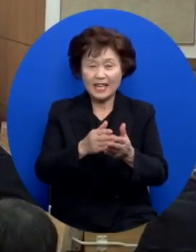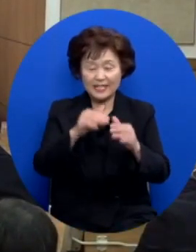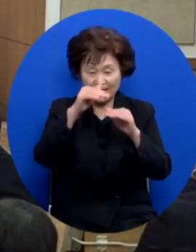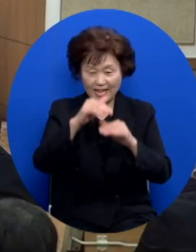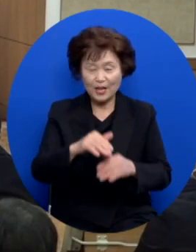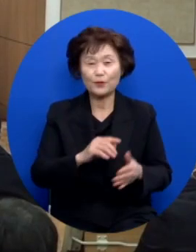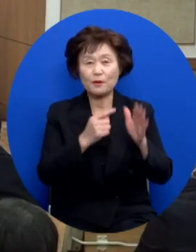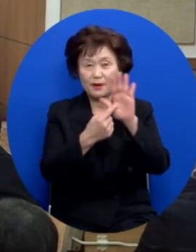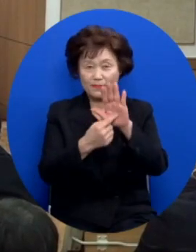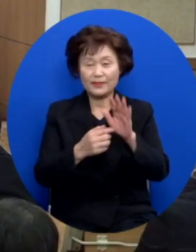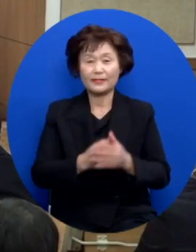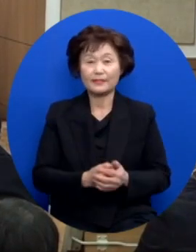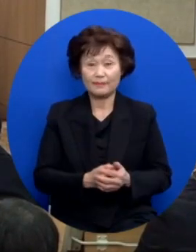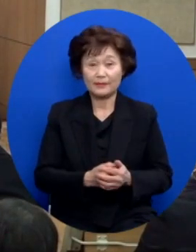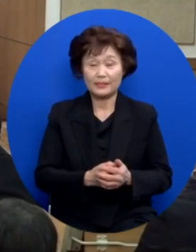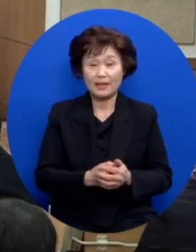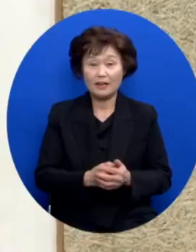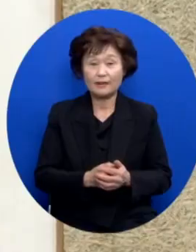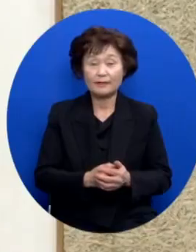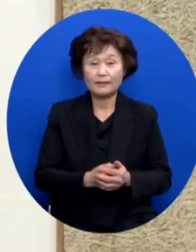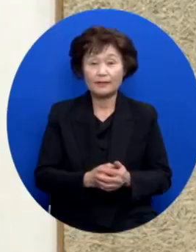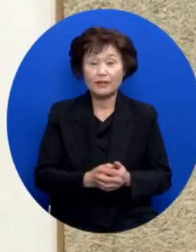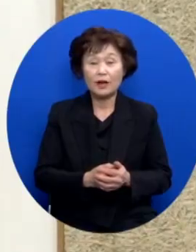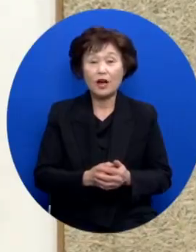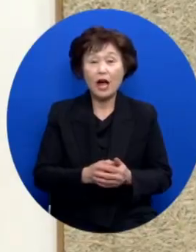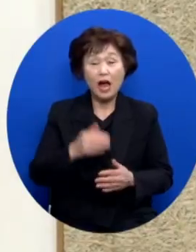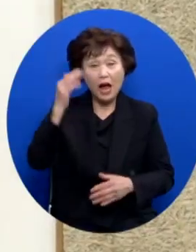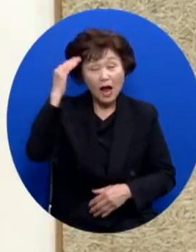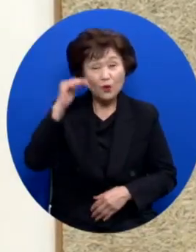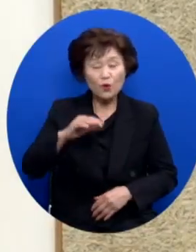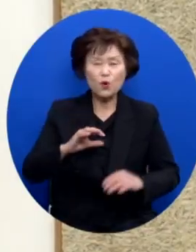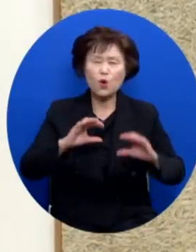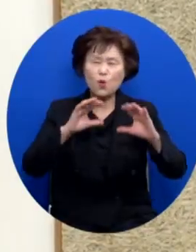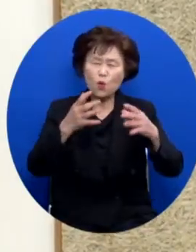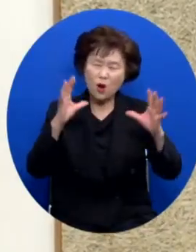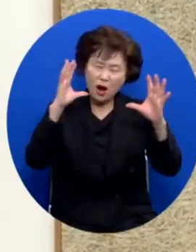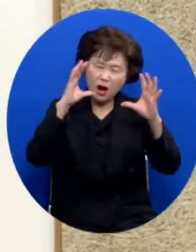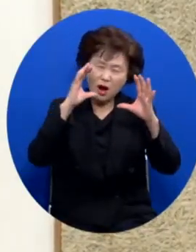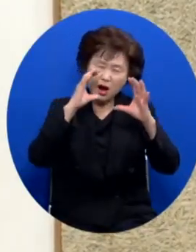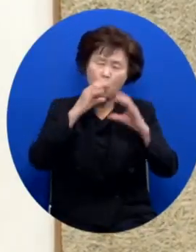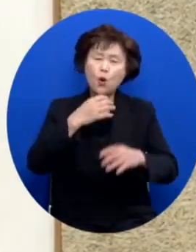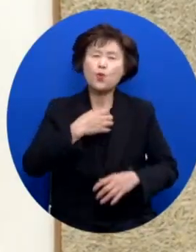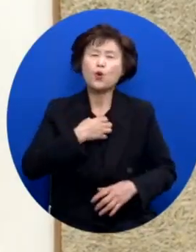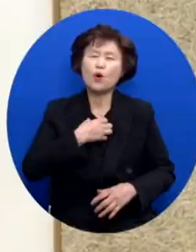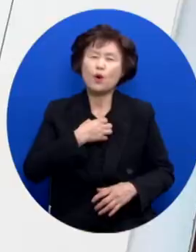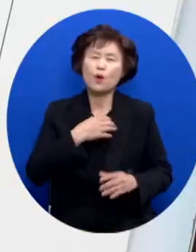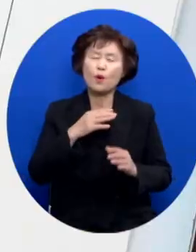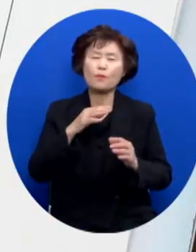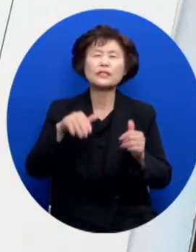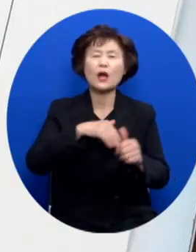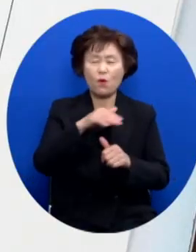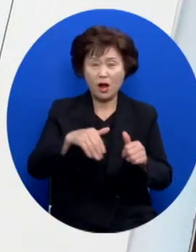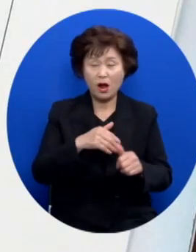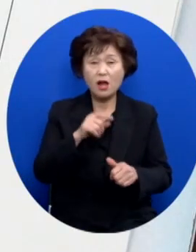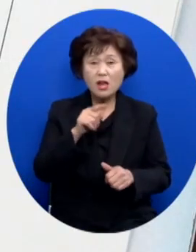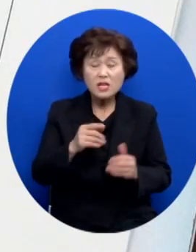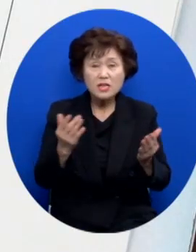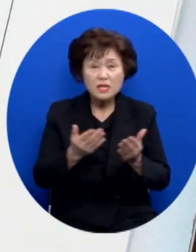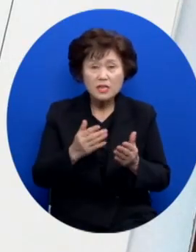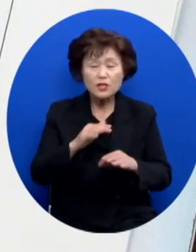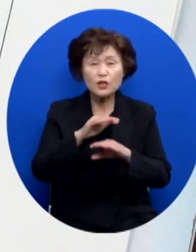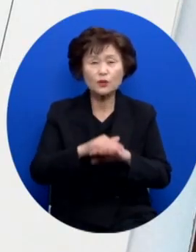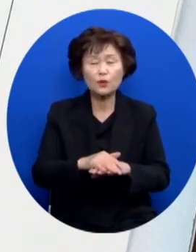발표했습니다 기공협은 성명에서 우리나라는 국가 소멸에 심각한 위기를 맡고 있다며이 사태를 두고